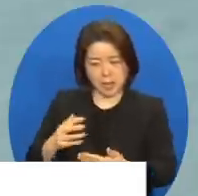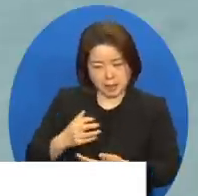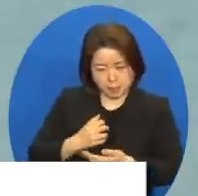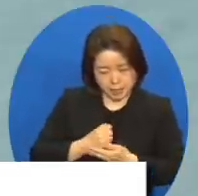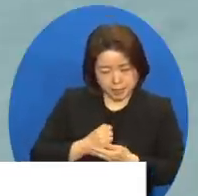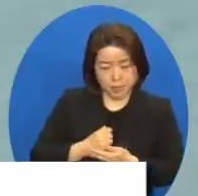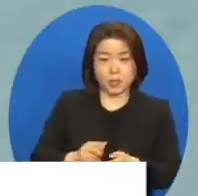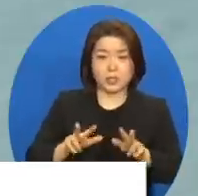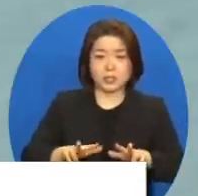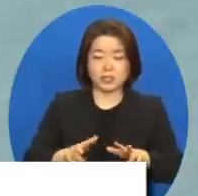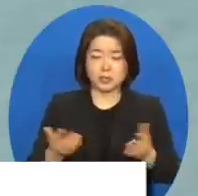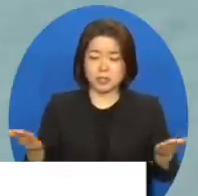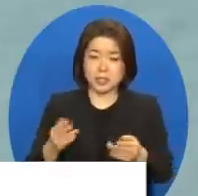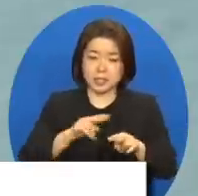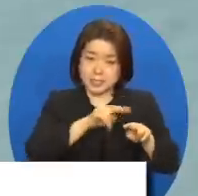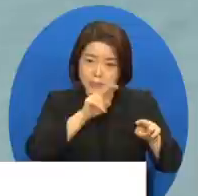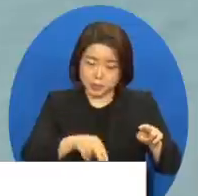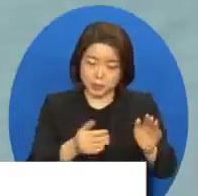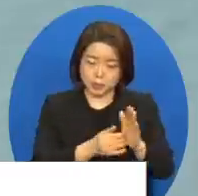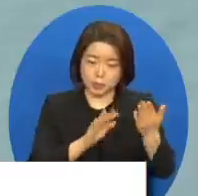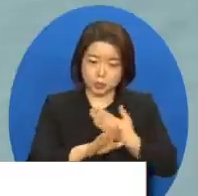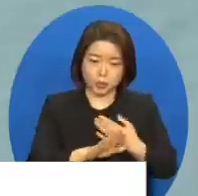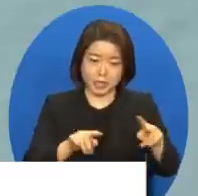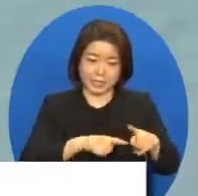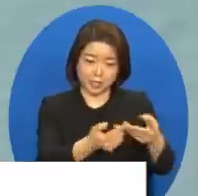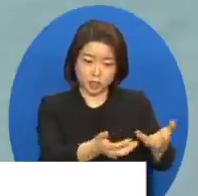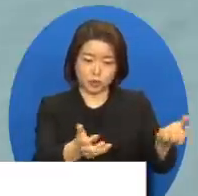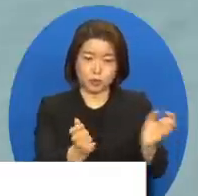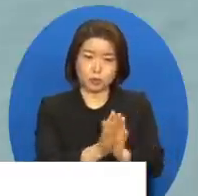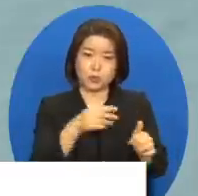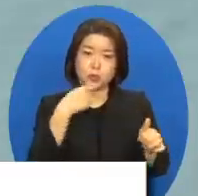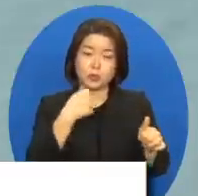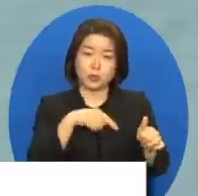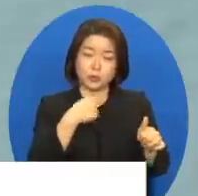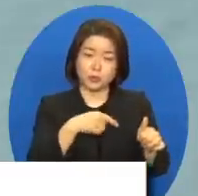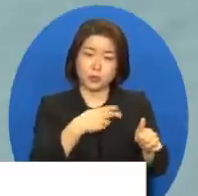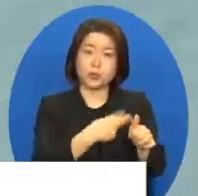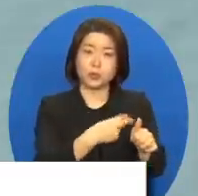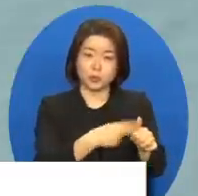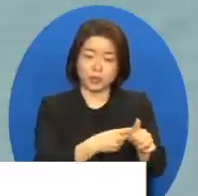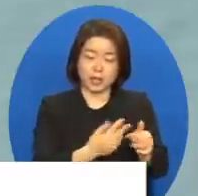은퇴하고 초등부 교사를 하고 계십니다.